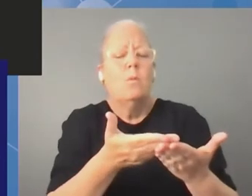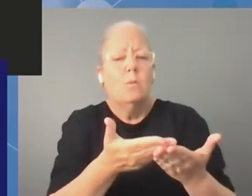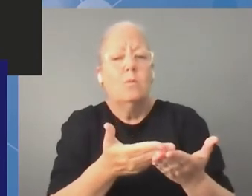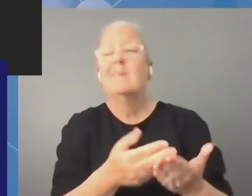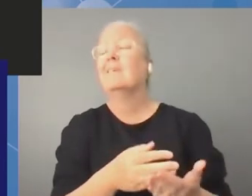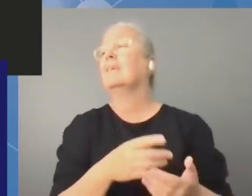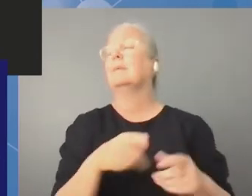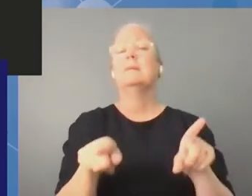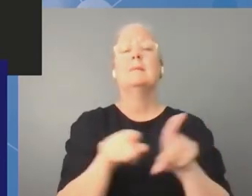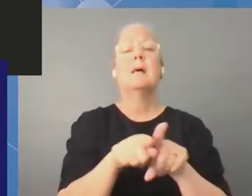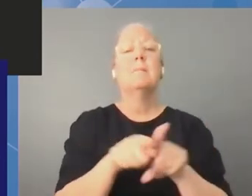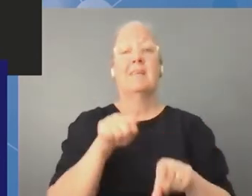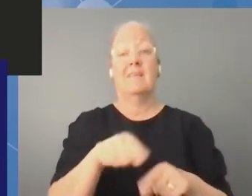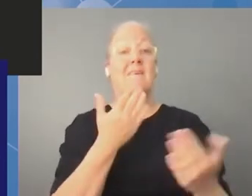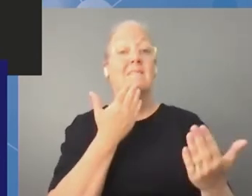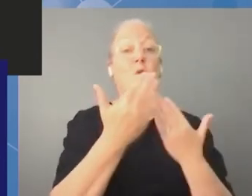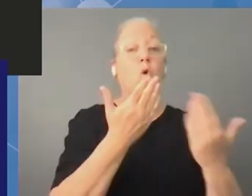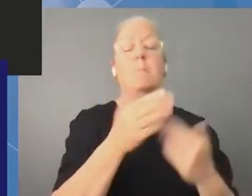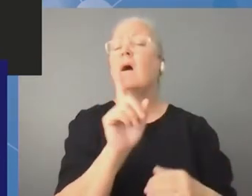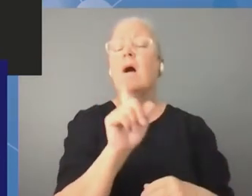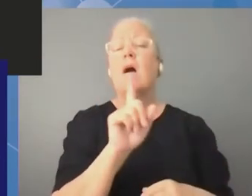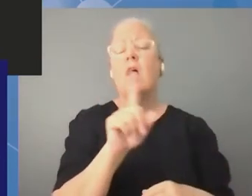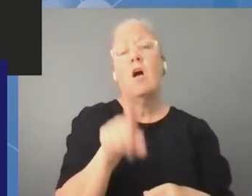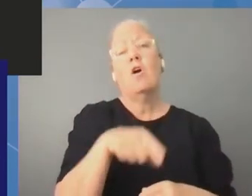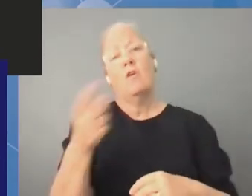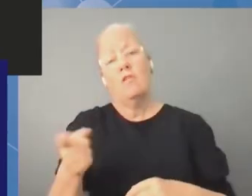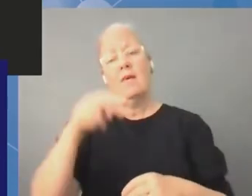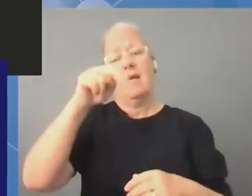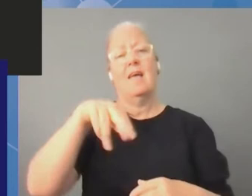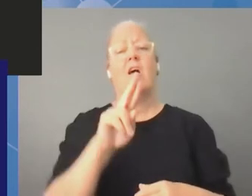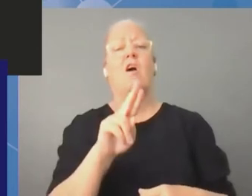同时我也请求主办方